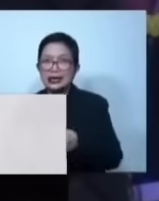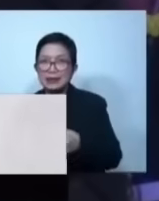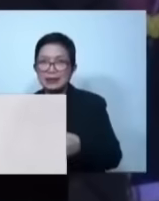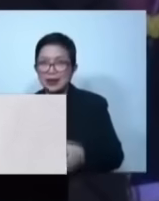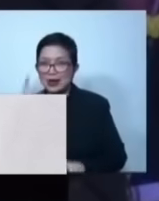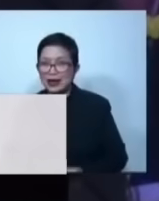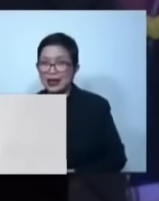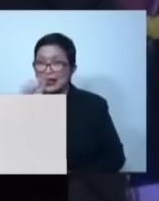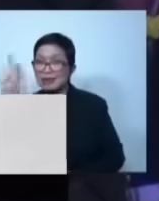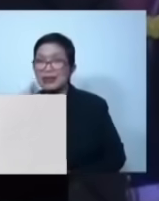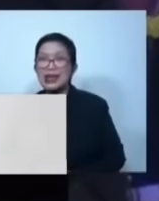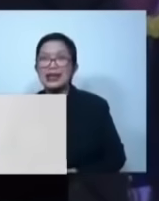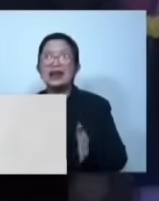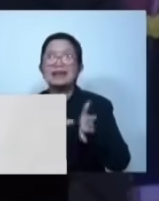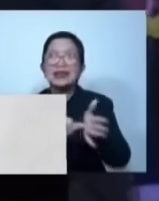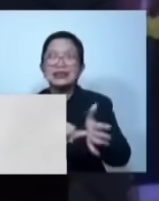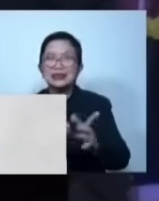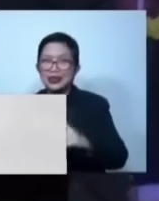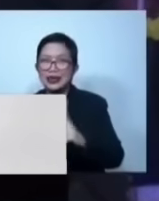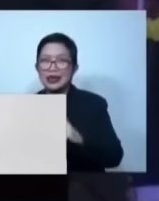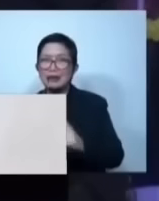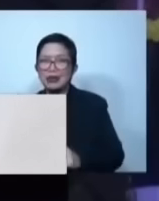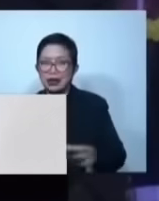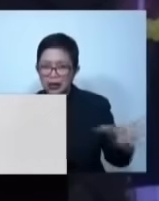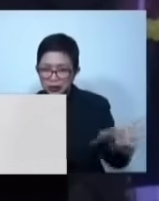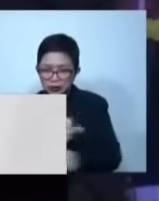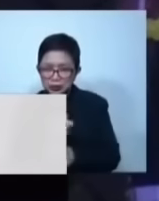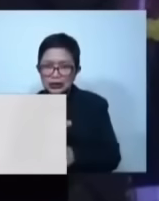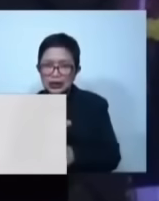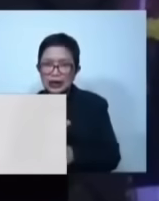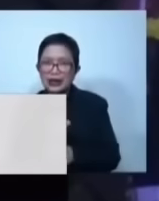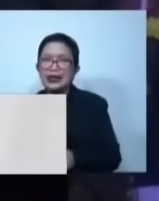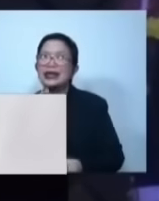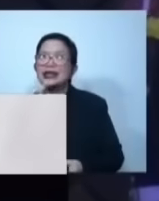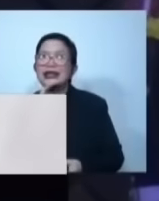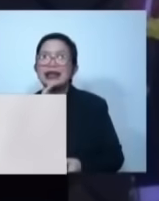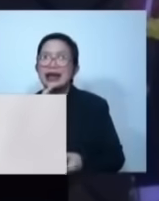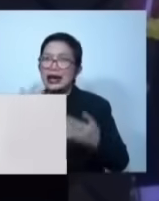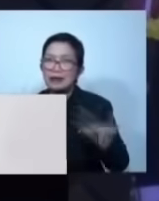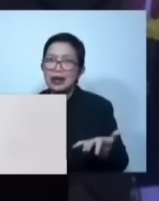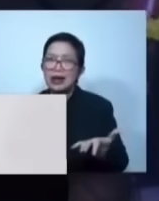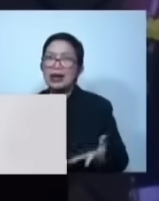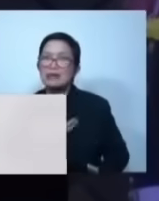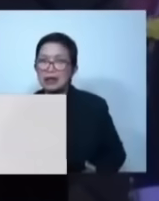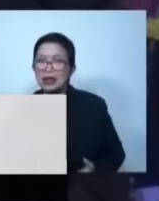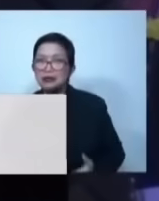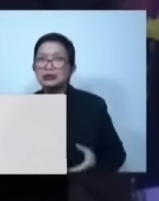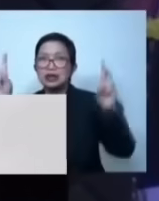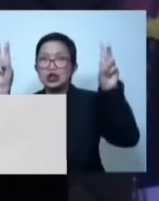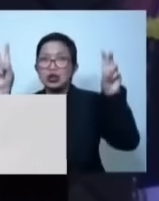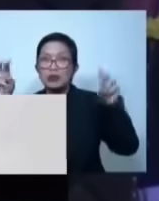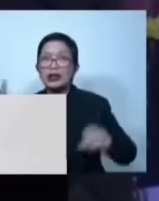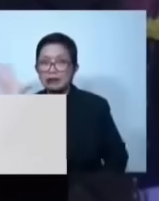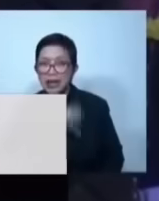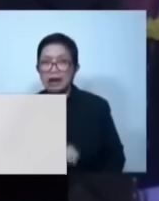bersedia membantu KPU untuk merumuskan bahan yang akan dijadikan debat pada malam hari ini Demikian